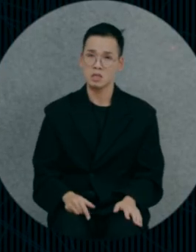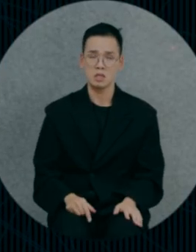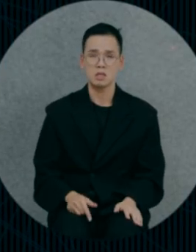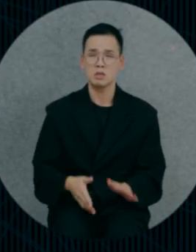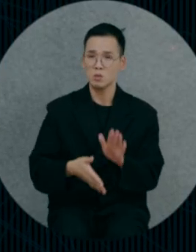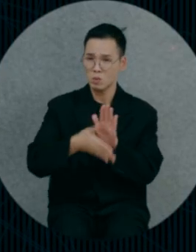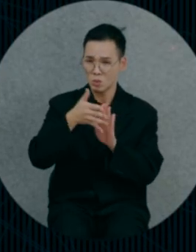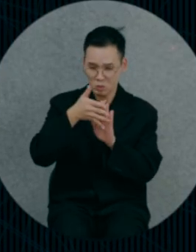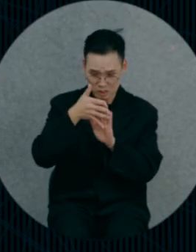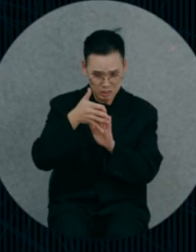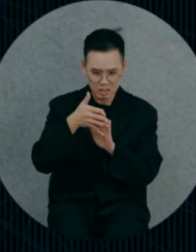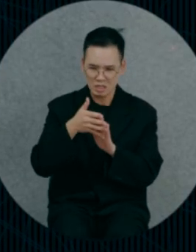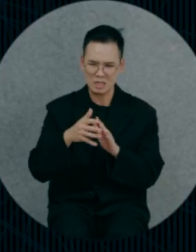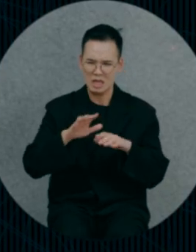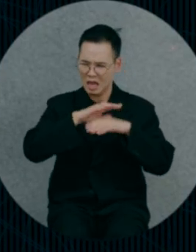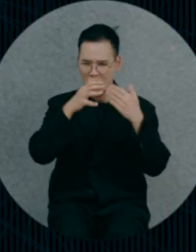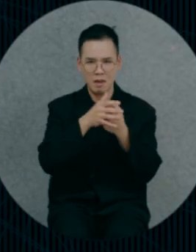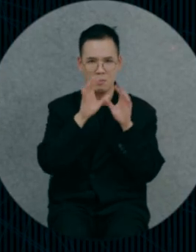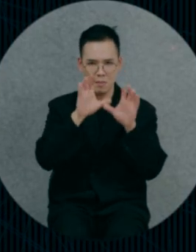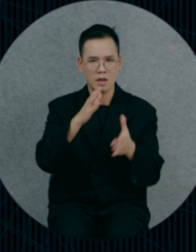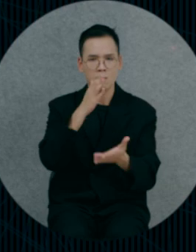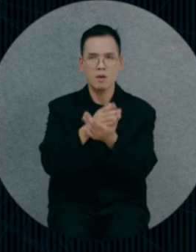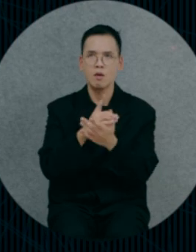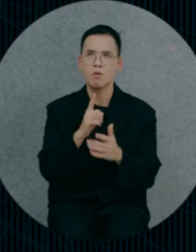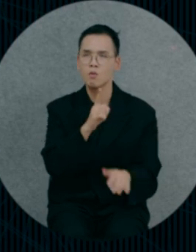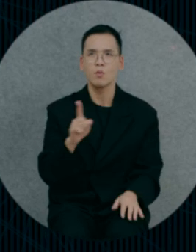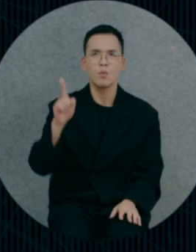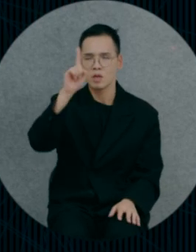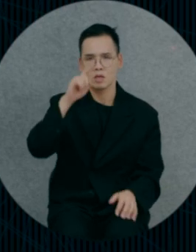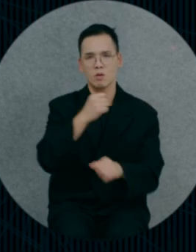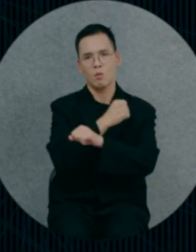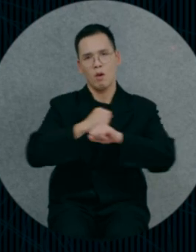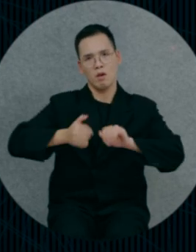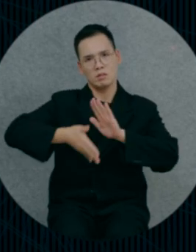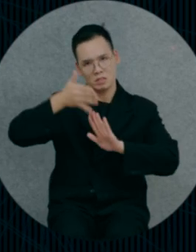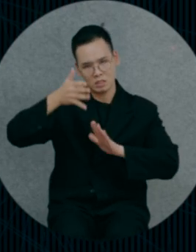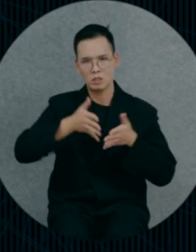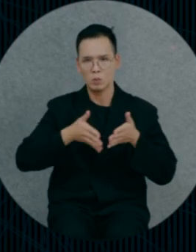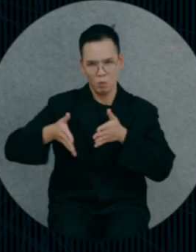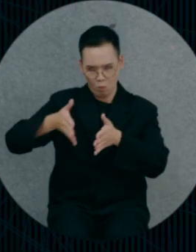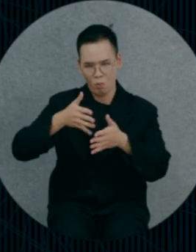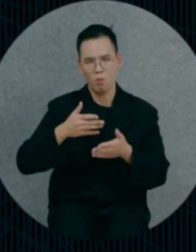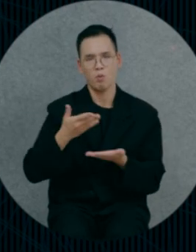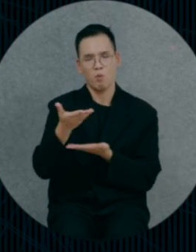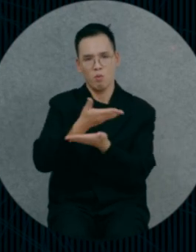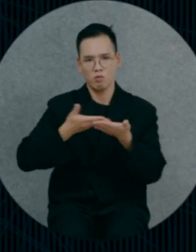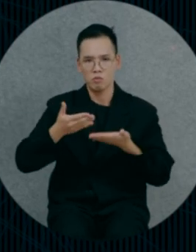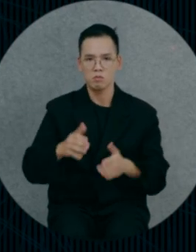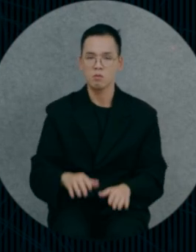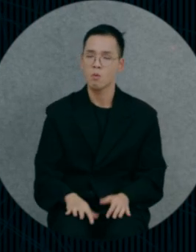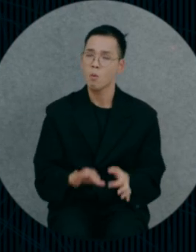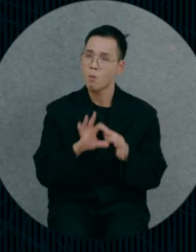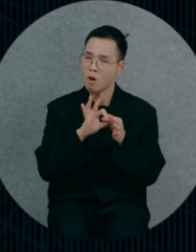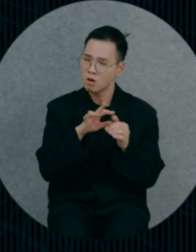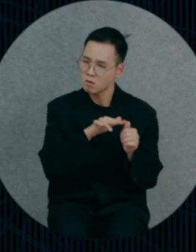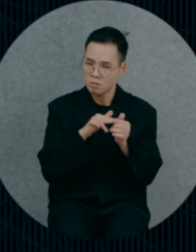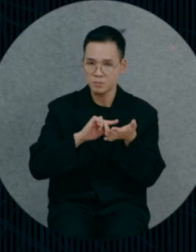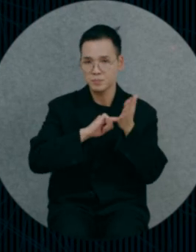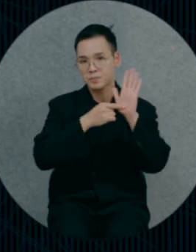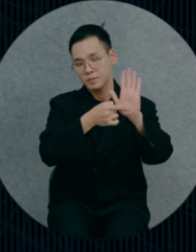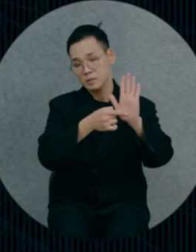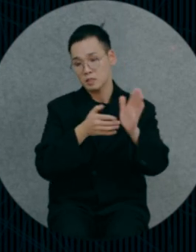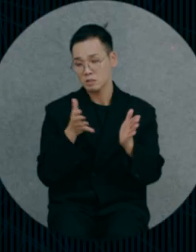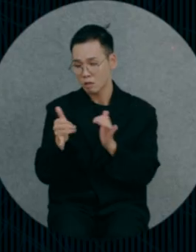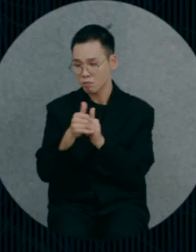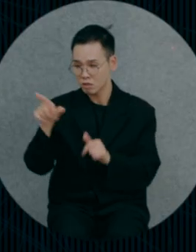기초지자체의 일부 업무를 분담하도록 할 것, 제도의 투명성 강화를 위해 관련 정보를 공개하고 전문가 등의